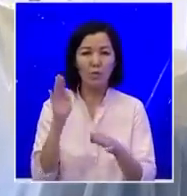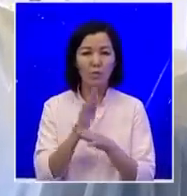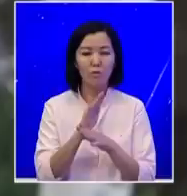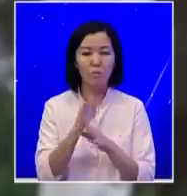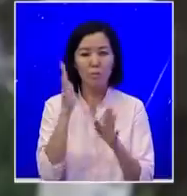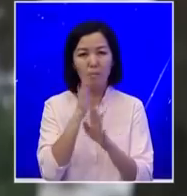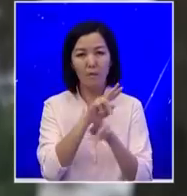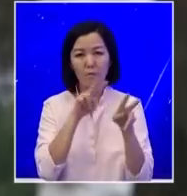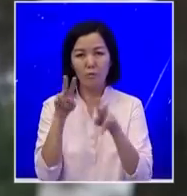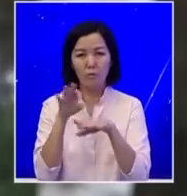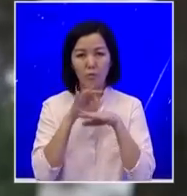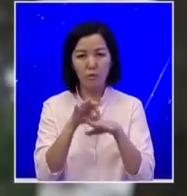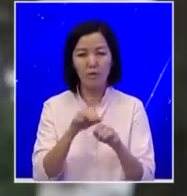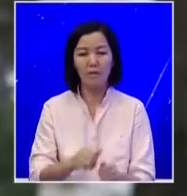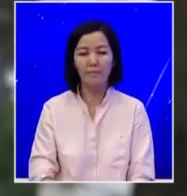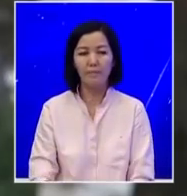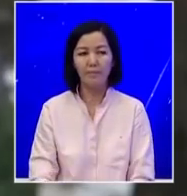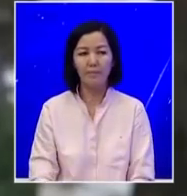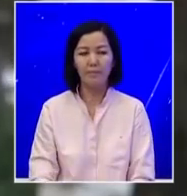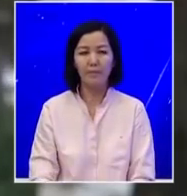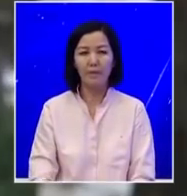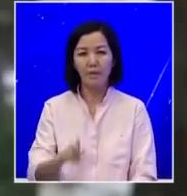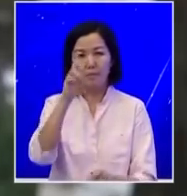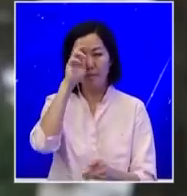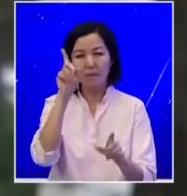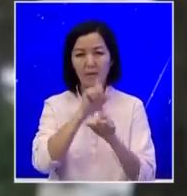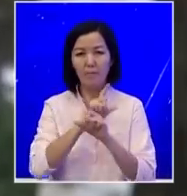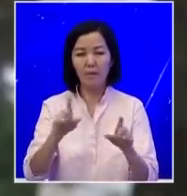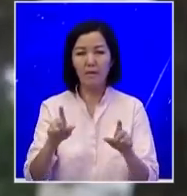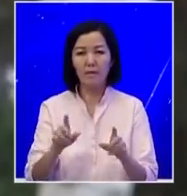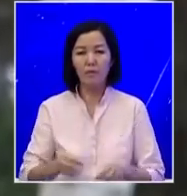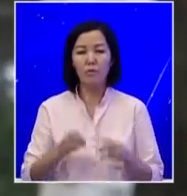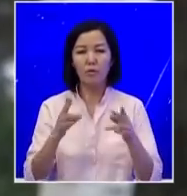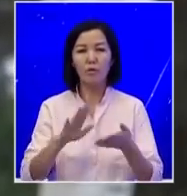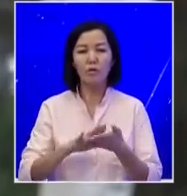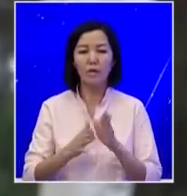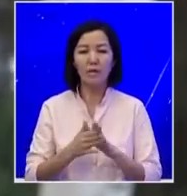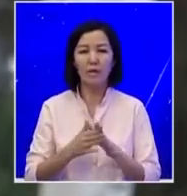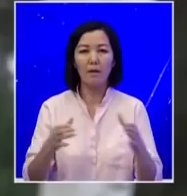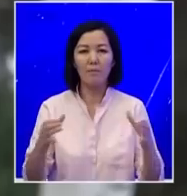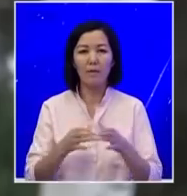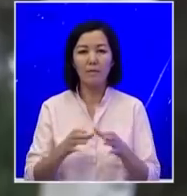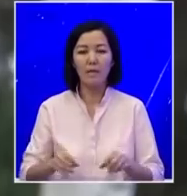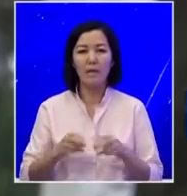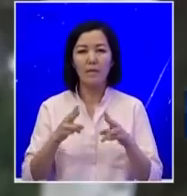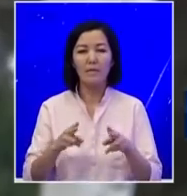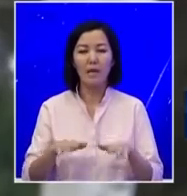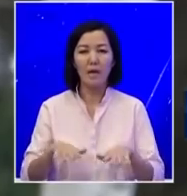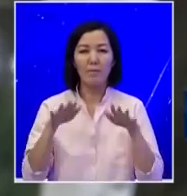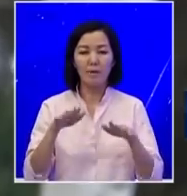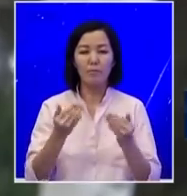жүргізеді. Қасселден қорғау мемлекеттік мекемесі және төтенше жағдайлар департаментімен бірлесе, сел сырғыма қауіпті ошақтарда бүгінгі таңда